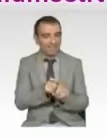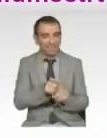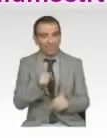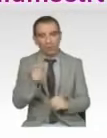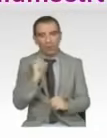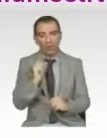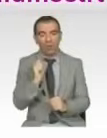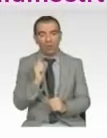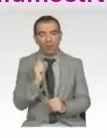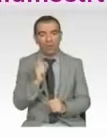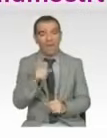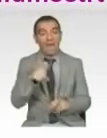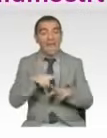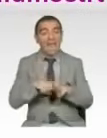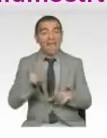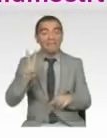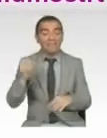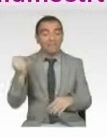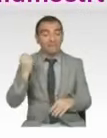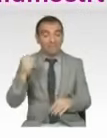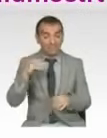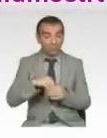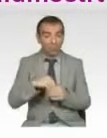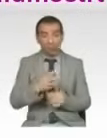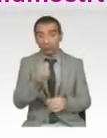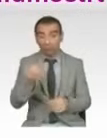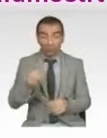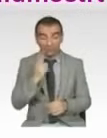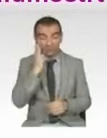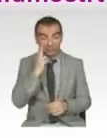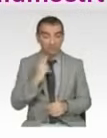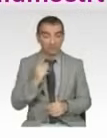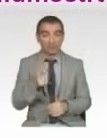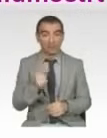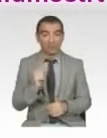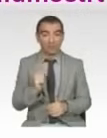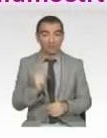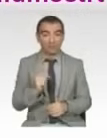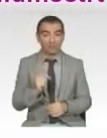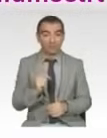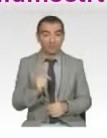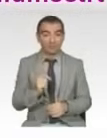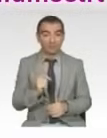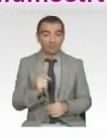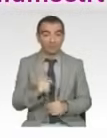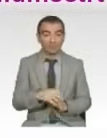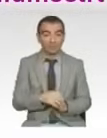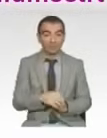görüyor musun? E vitamini açısından çok çok çok çok zengin. Dileğin aynı zamanda bize de sür, bizimki bitmesin.